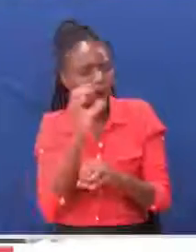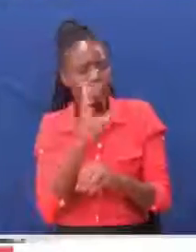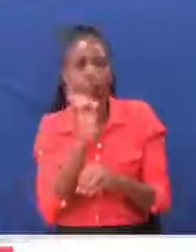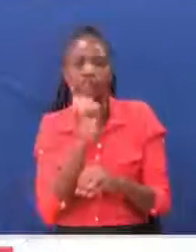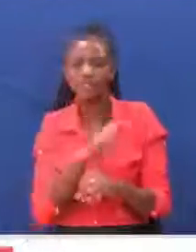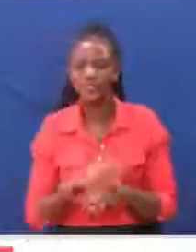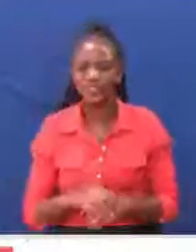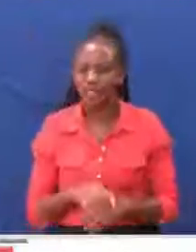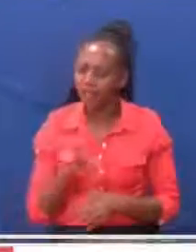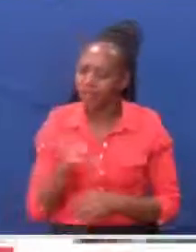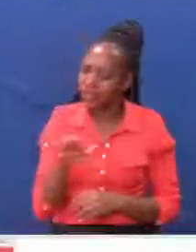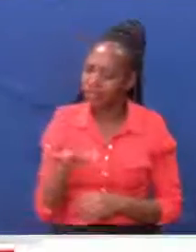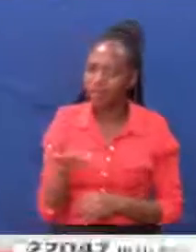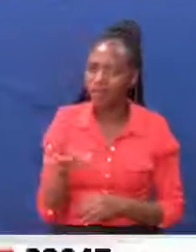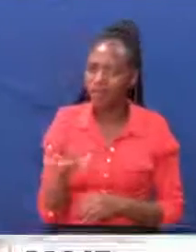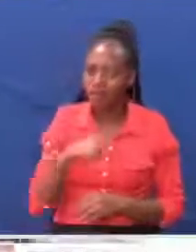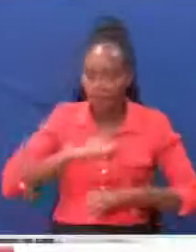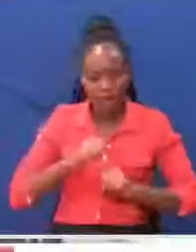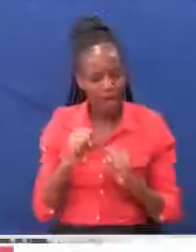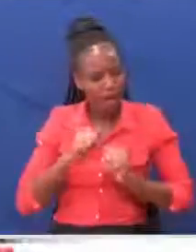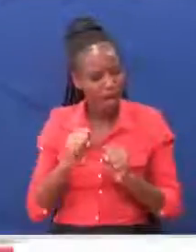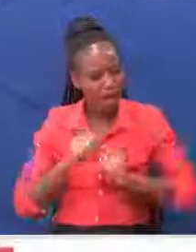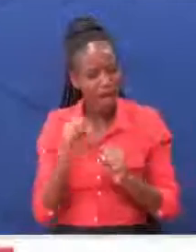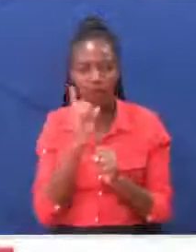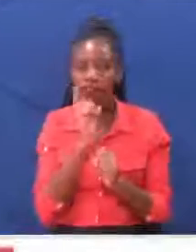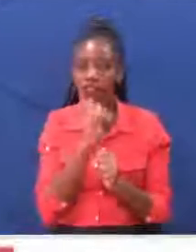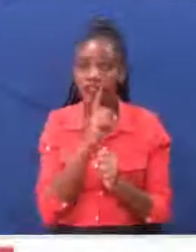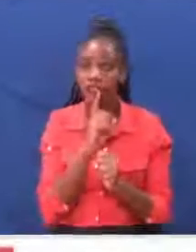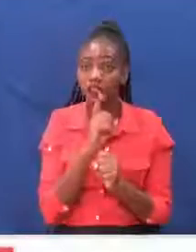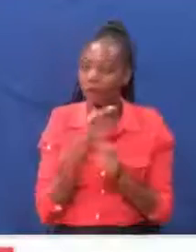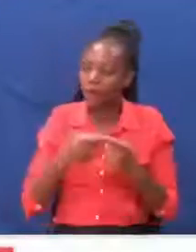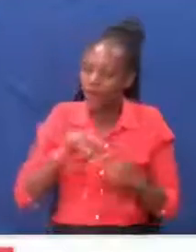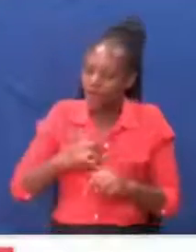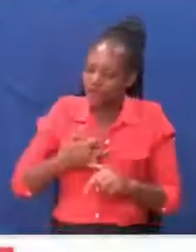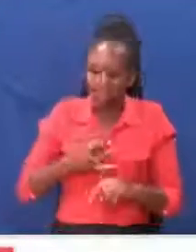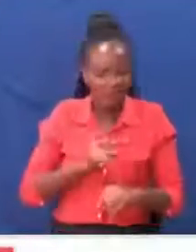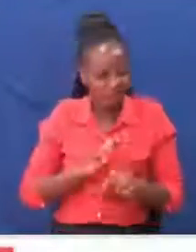Upande ya mtaani hapa mimi sisi tumefurahia. Wao wametuumiza kidogo